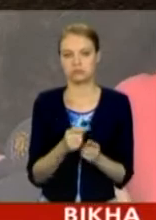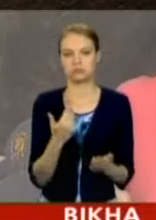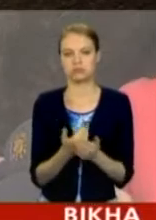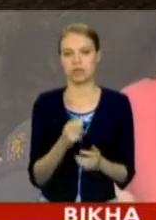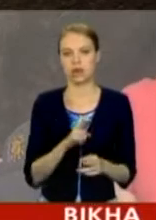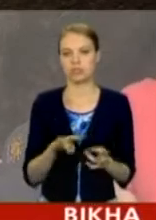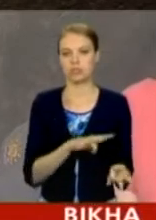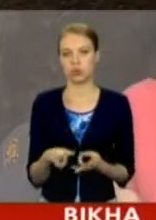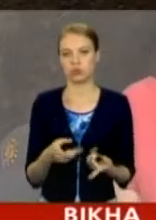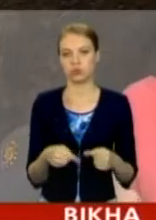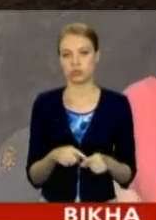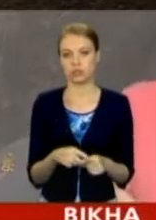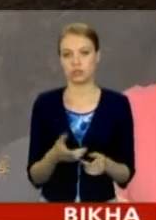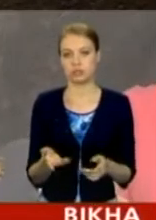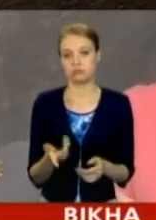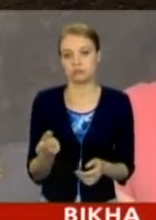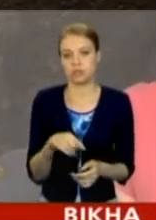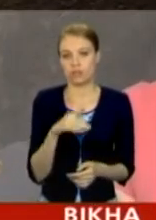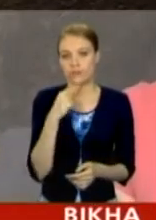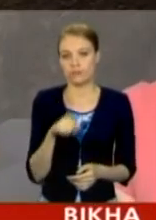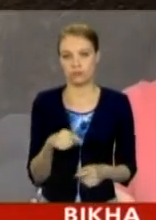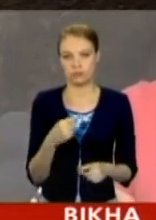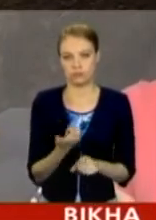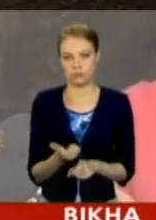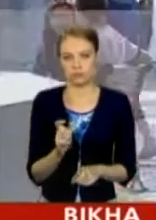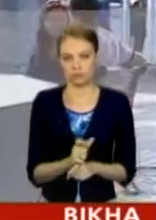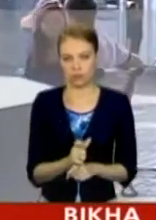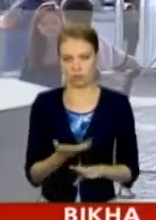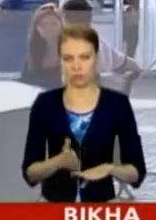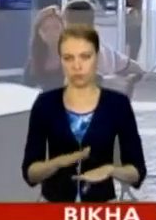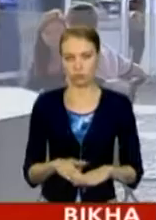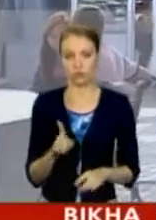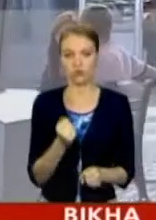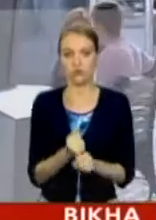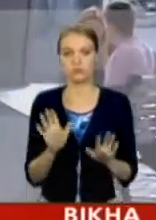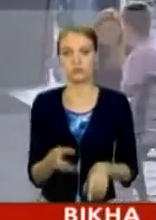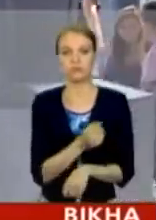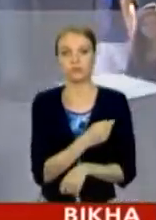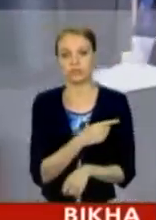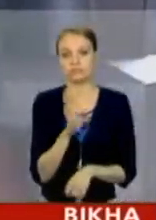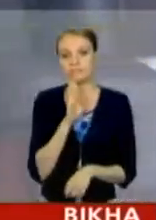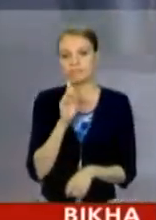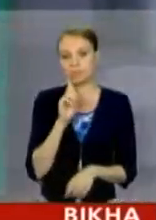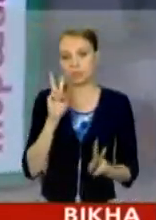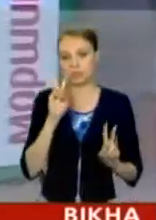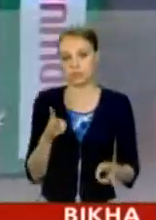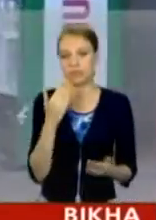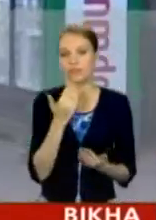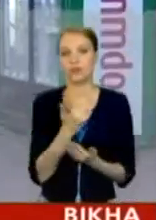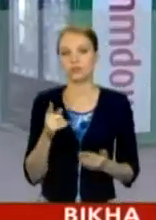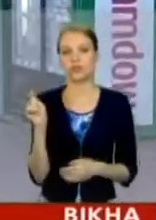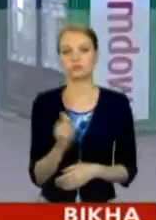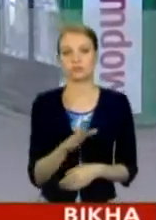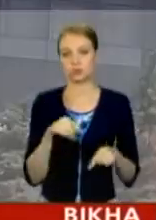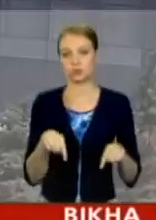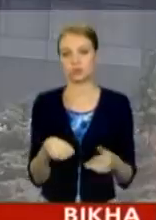террористической организации. Навіть в Росії достатньо трудно. Що робитиме в Одесі, Галина поки що не знає. Востаннє вона